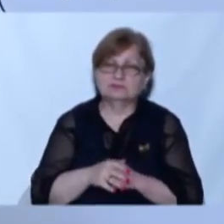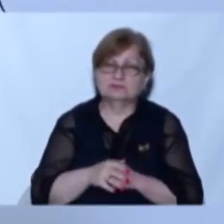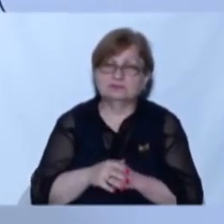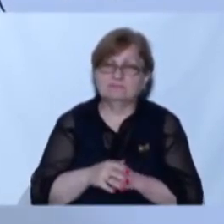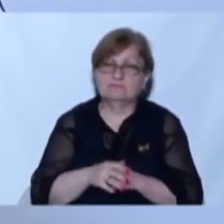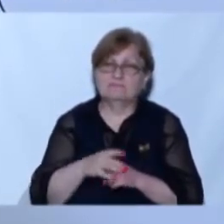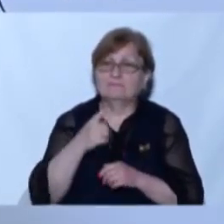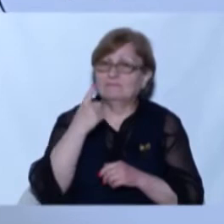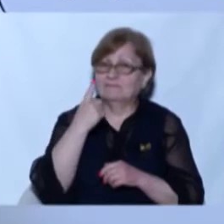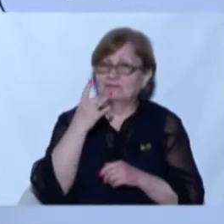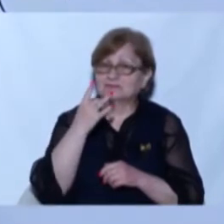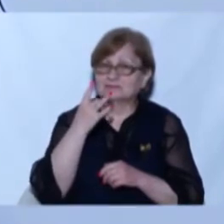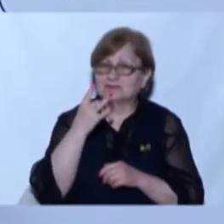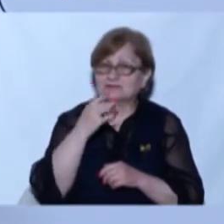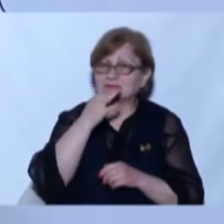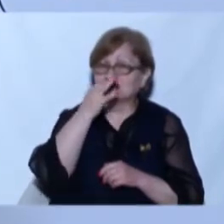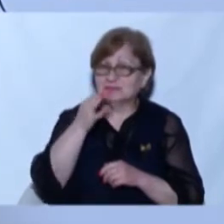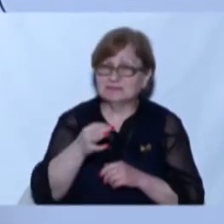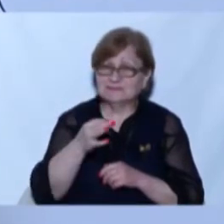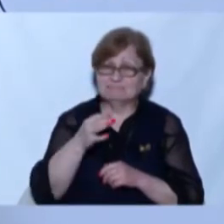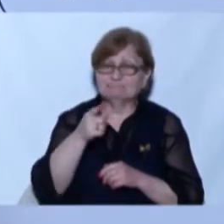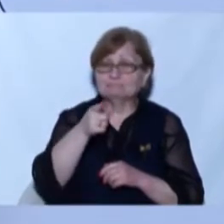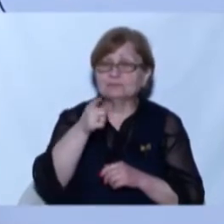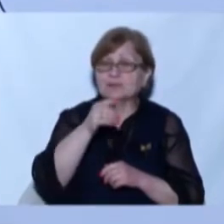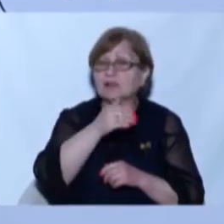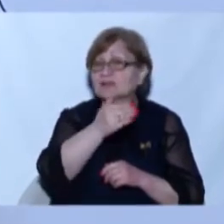კიდევ ერთხელ შეგახსენოთ, რომ თქვენ უნდა